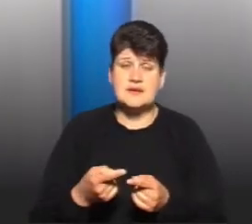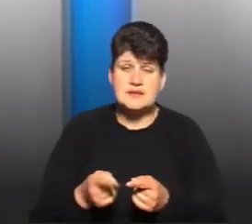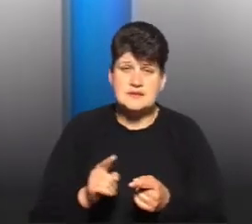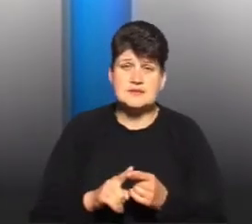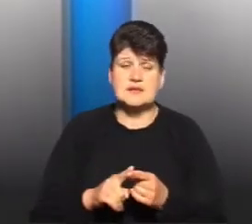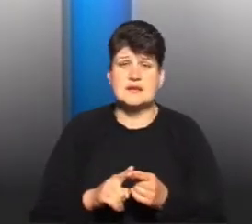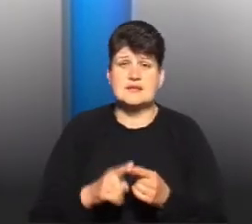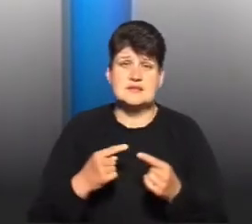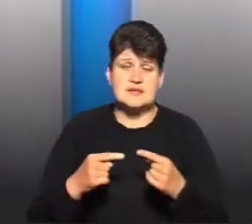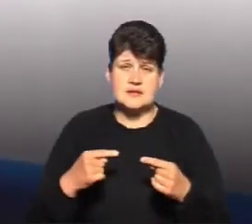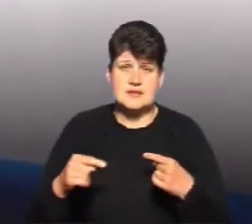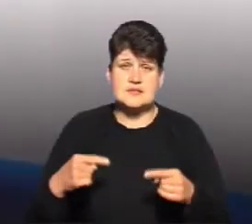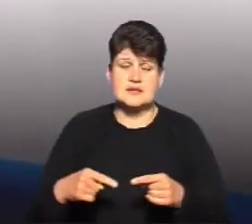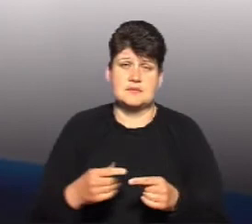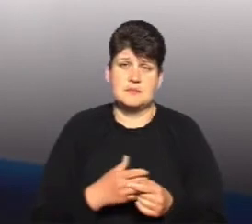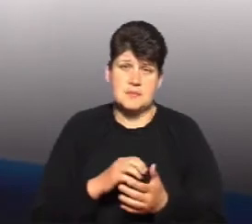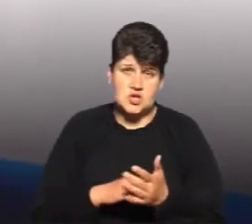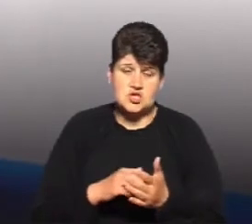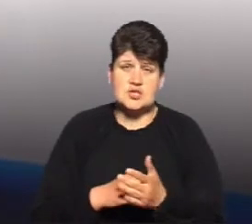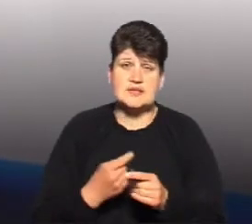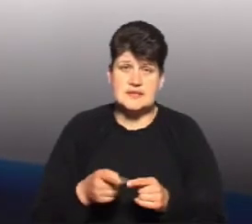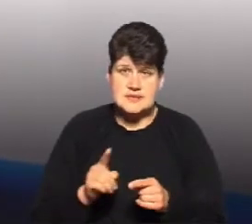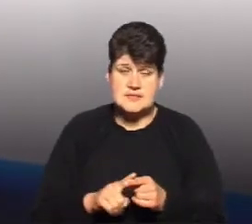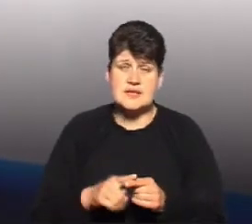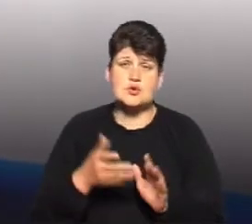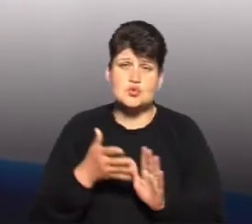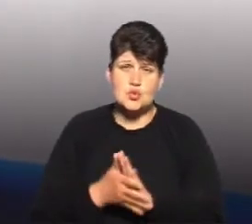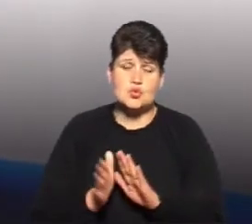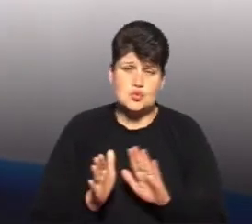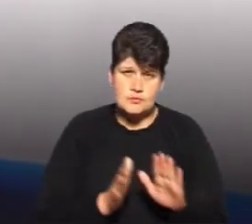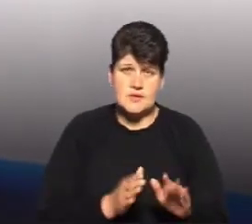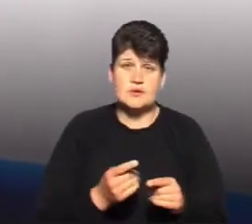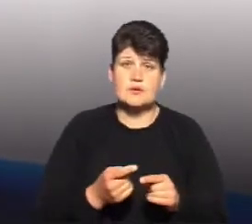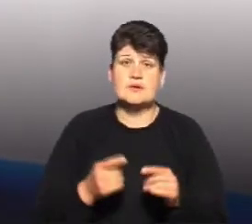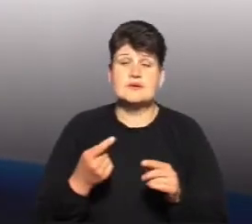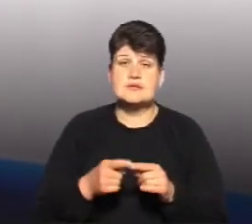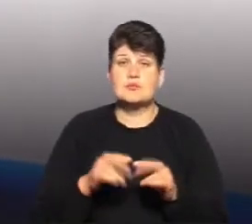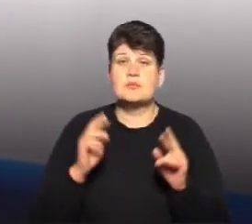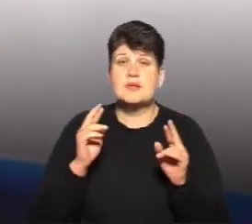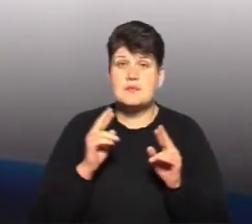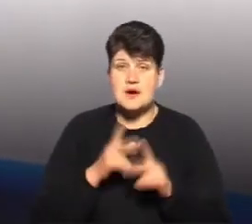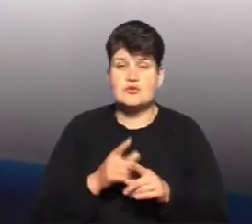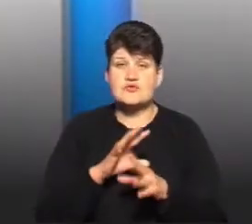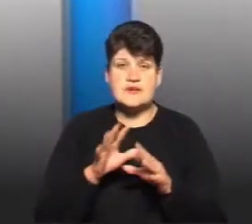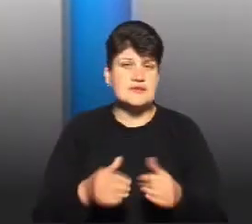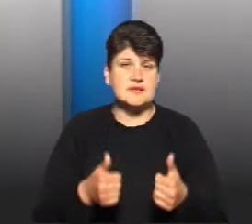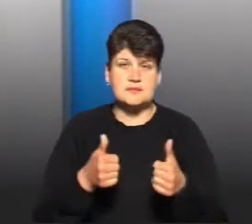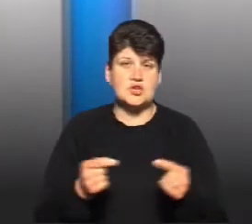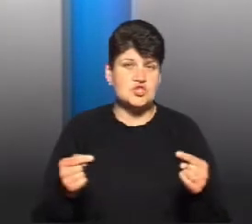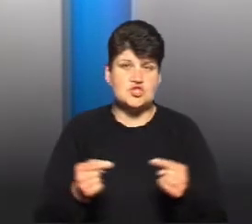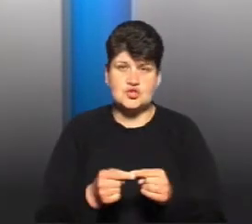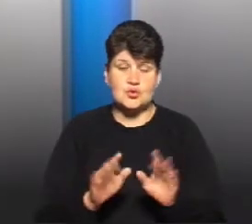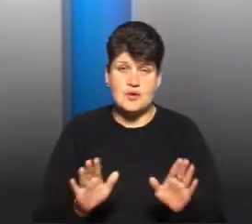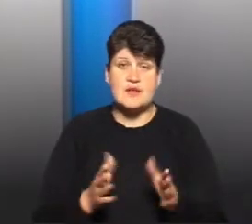з якихось інших мотивацій чи причин, це само собою зрозуміло, тому що це було б неправильно, щоб я так сказала, що це там все дуже гарно і чітко. Але в більшості